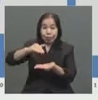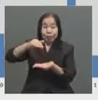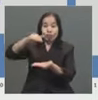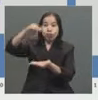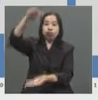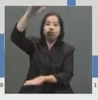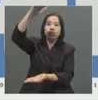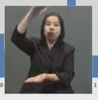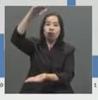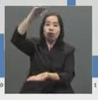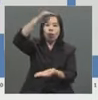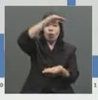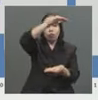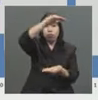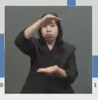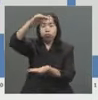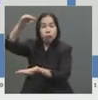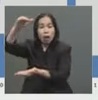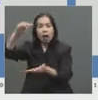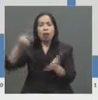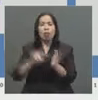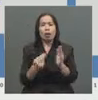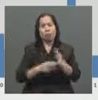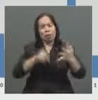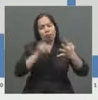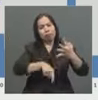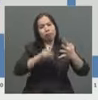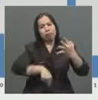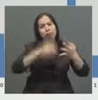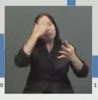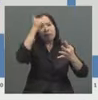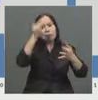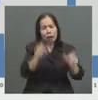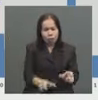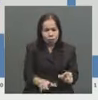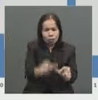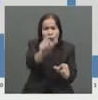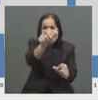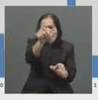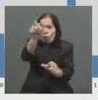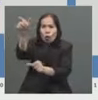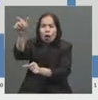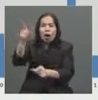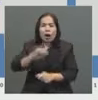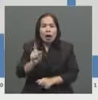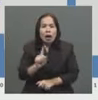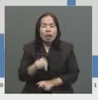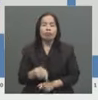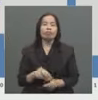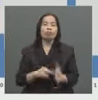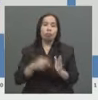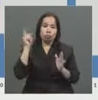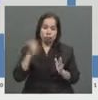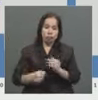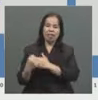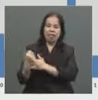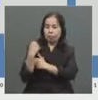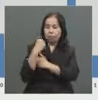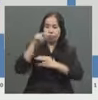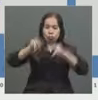ยังสูงตลอดเลยนะครับก็แสดงว่ามาตรการนี้ต้องเข้มข้นขึ้นซึ่งเดี๋ยวทางท่